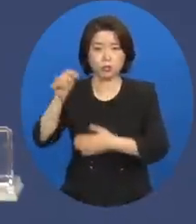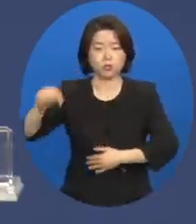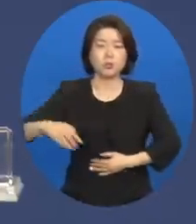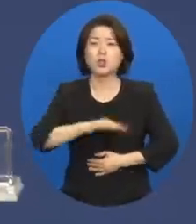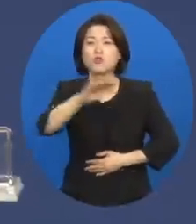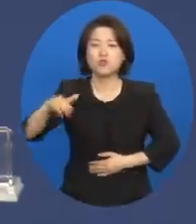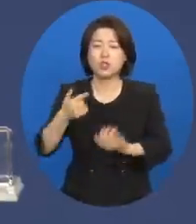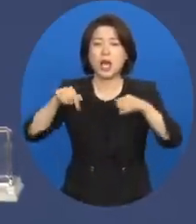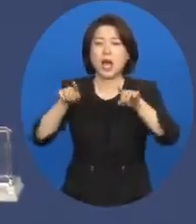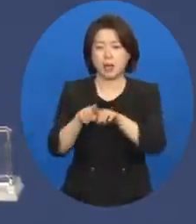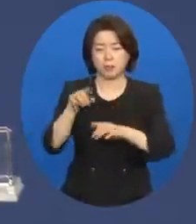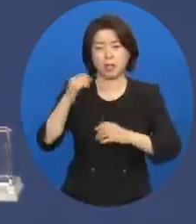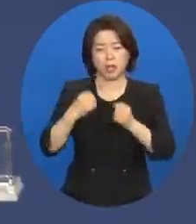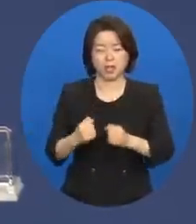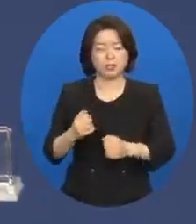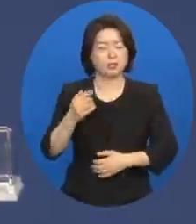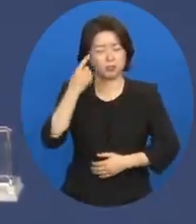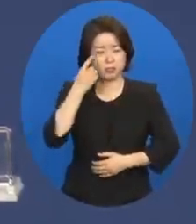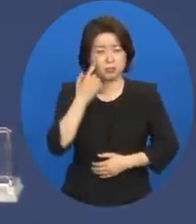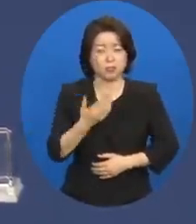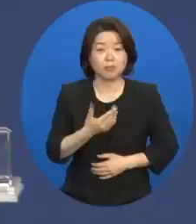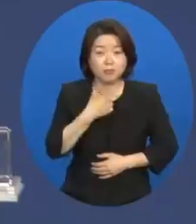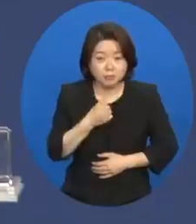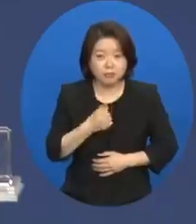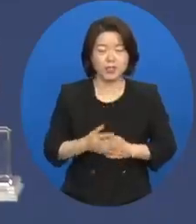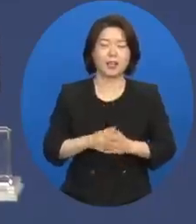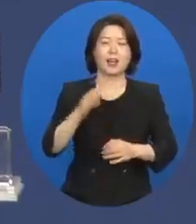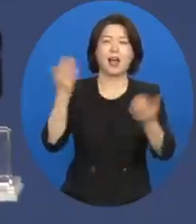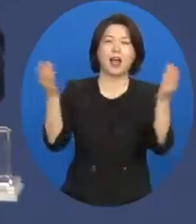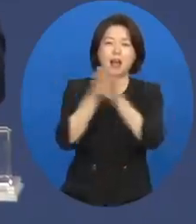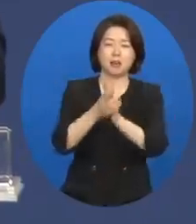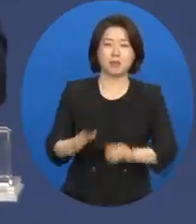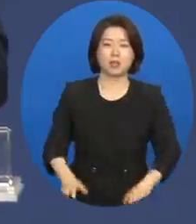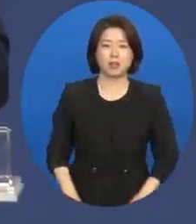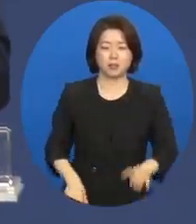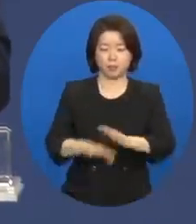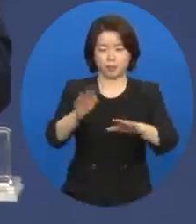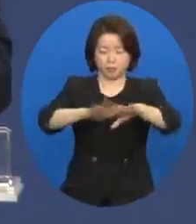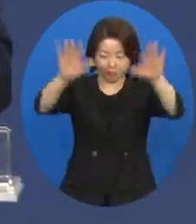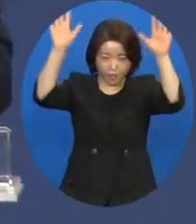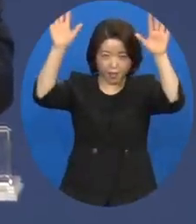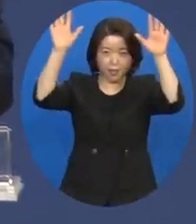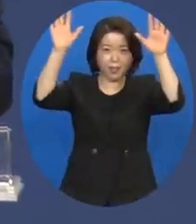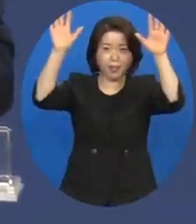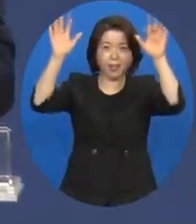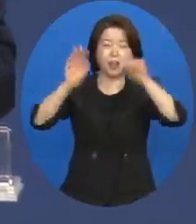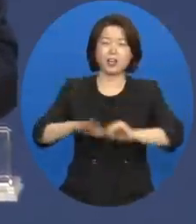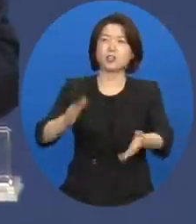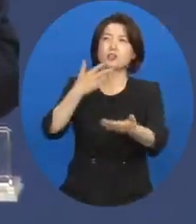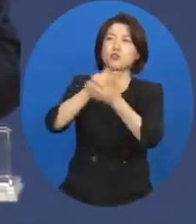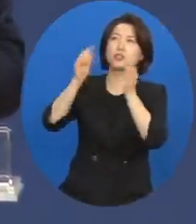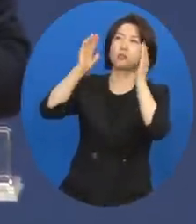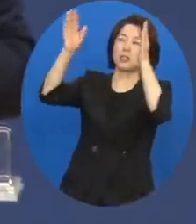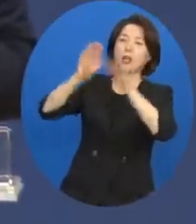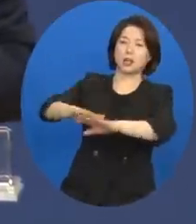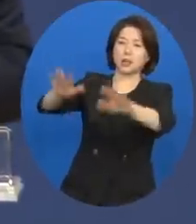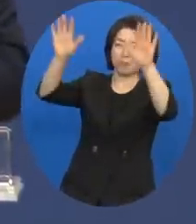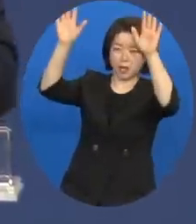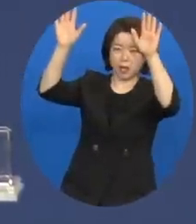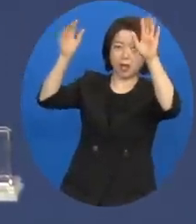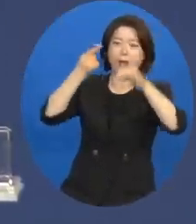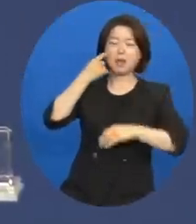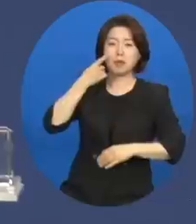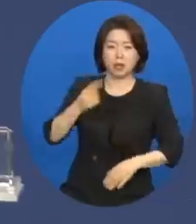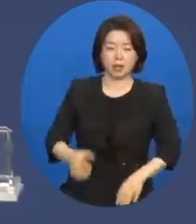우리와 함께 하십니다. 아멘. 두 손 한번 들어주시겠습니까? 주님을 향해서 한번 두 손을